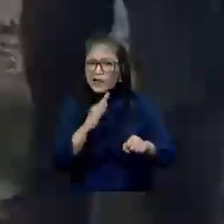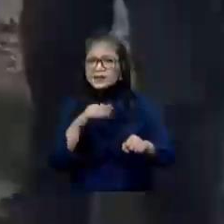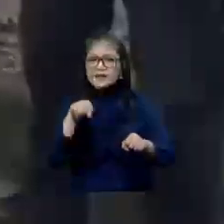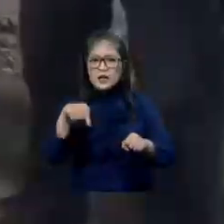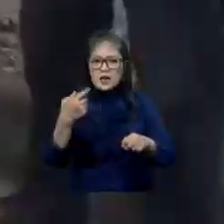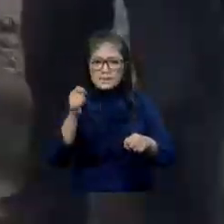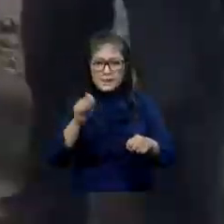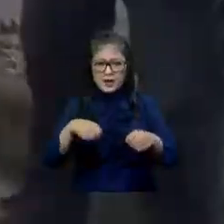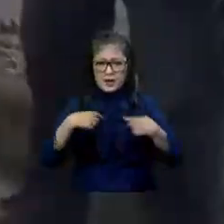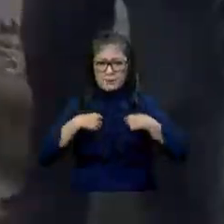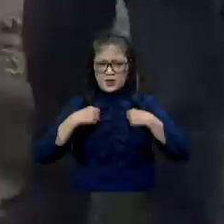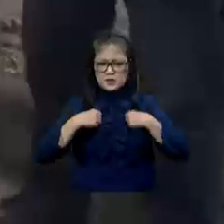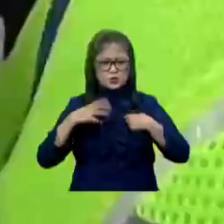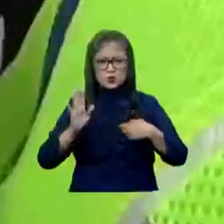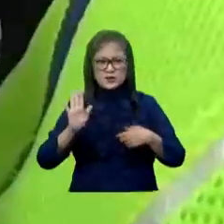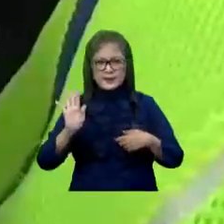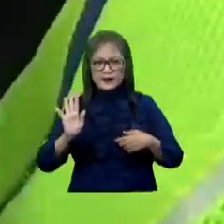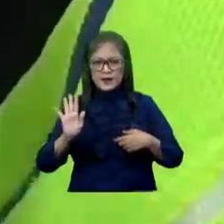pakaian